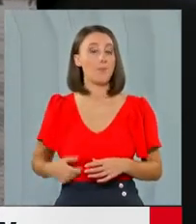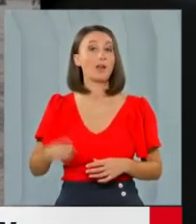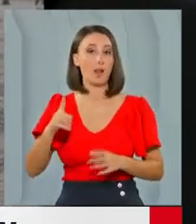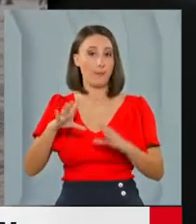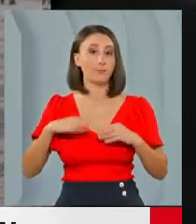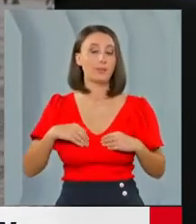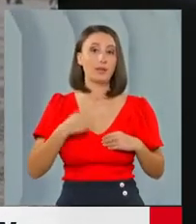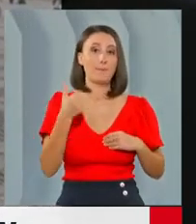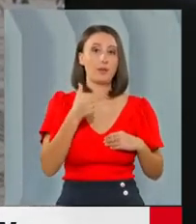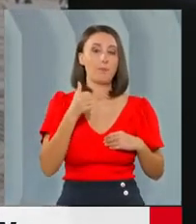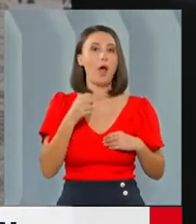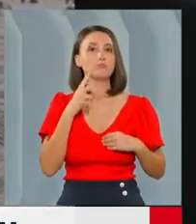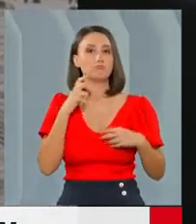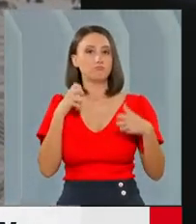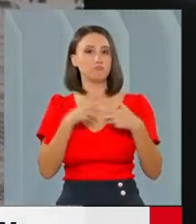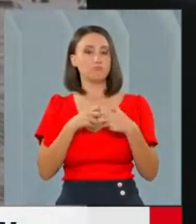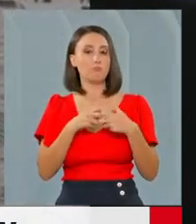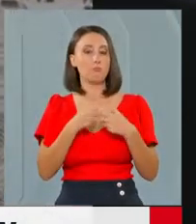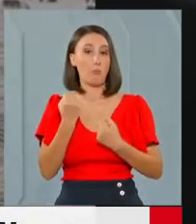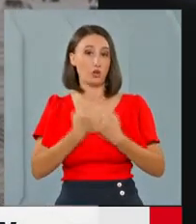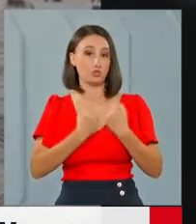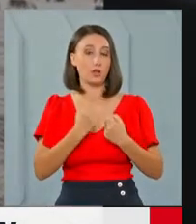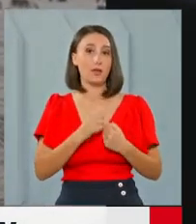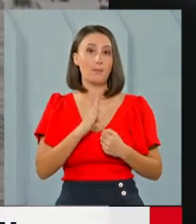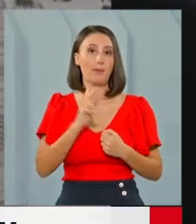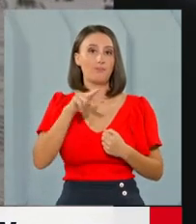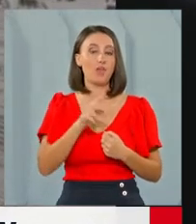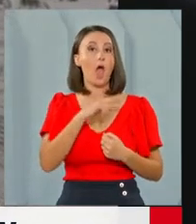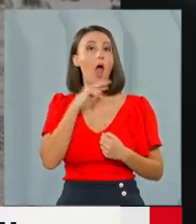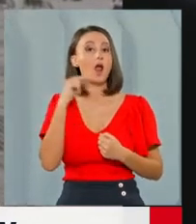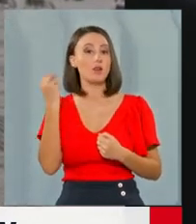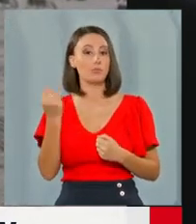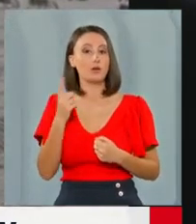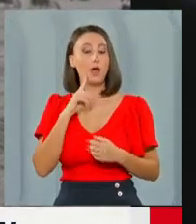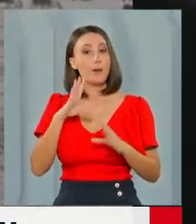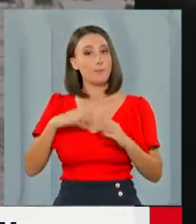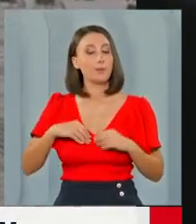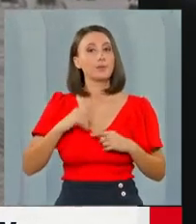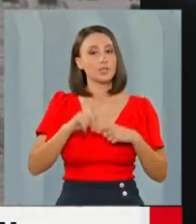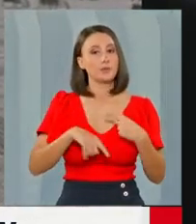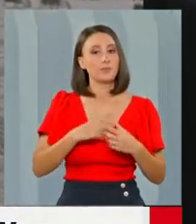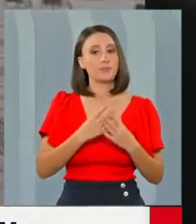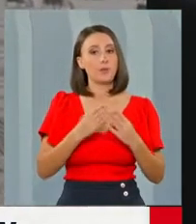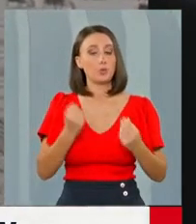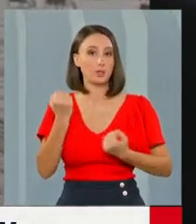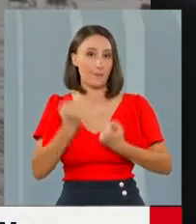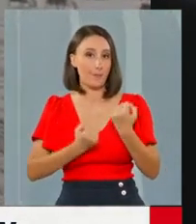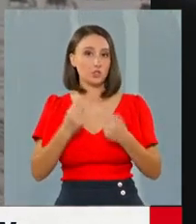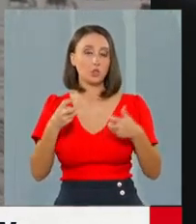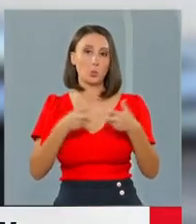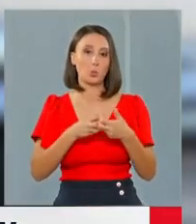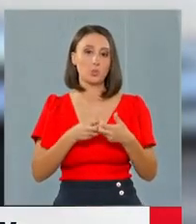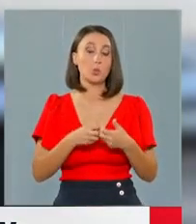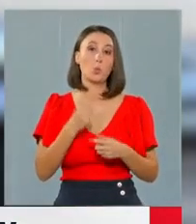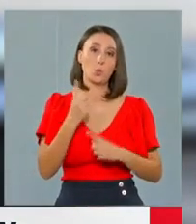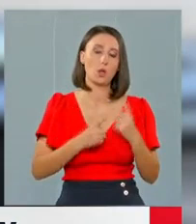Iohannis a primit prima limuzină un BMW de culoare albă din seria 7 președintele ar fi primit în rând pe rând mai multe autoturisme de lux